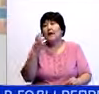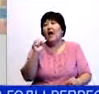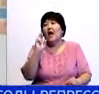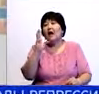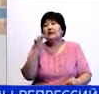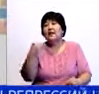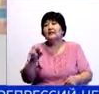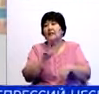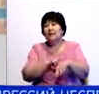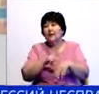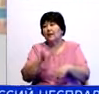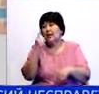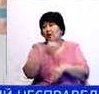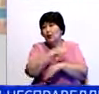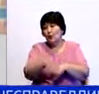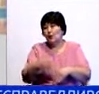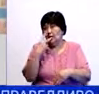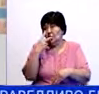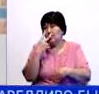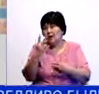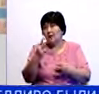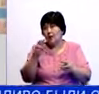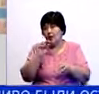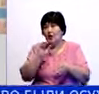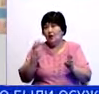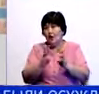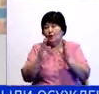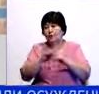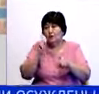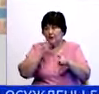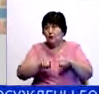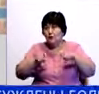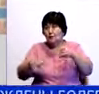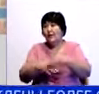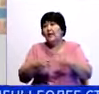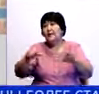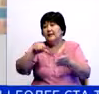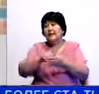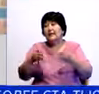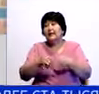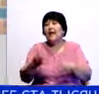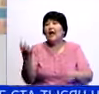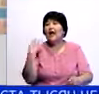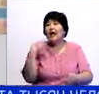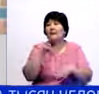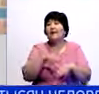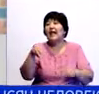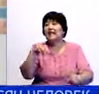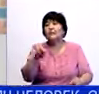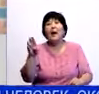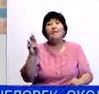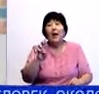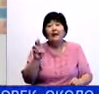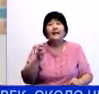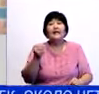Аксайского отдела полиции на одной из улиц заметили, что горит дом, и бросились на помощь. Члены экипажа, капитан полиции Тастыбаев